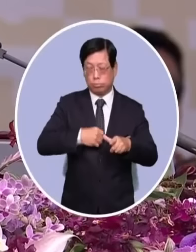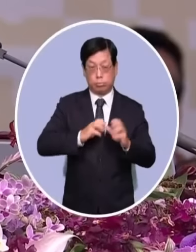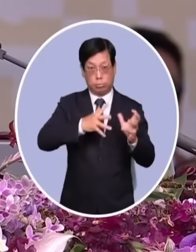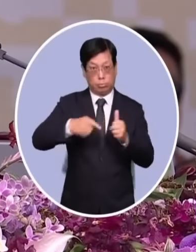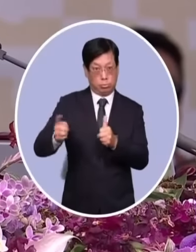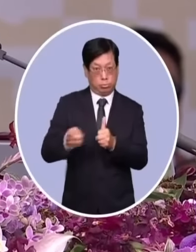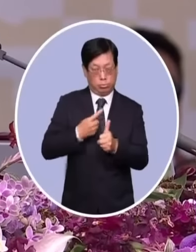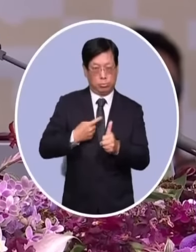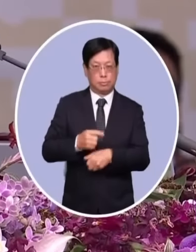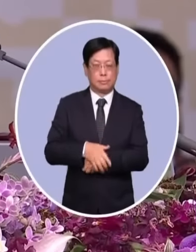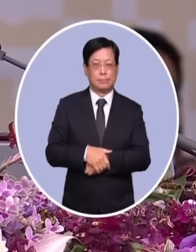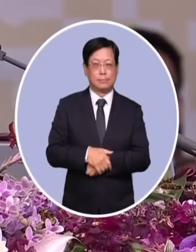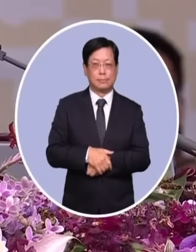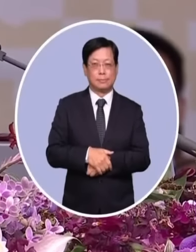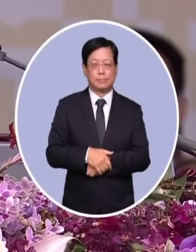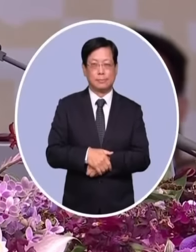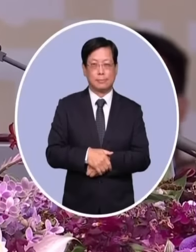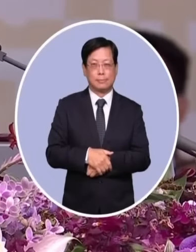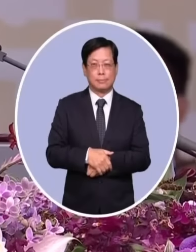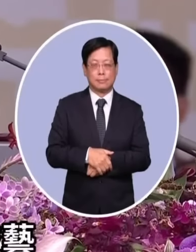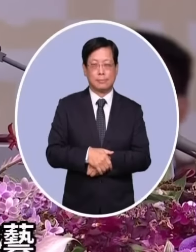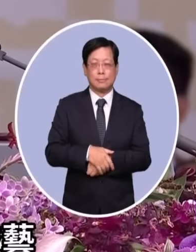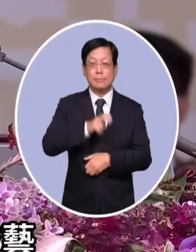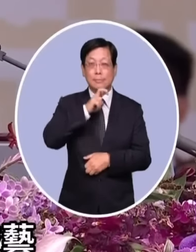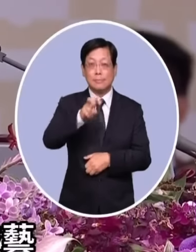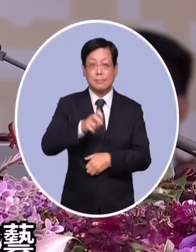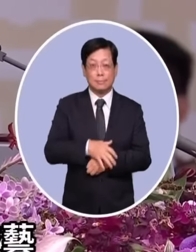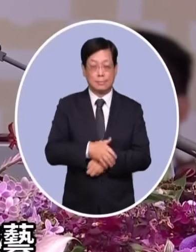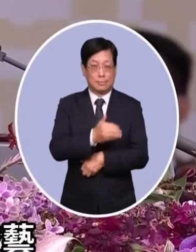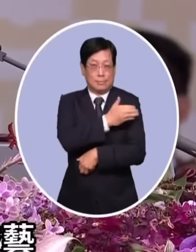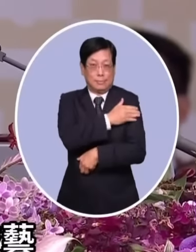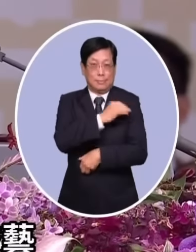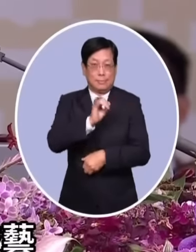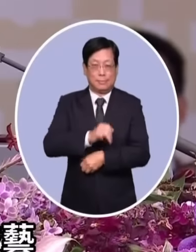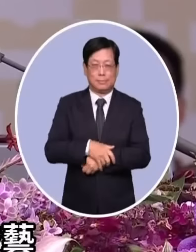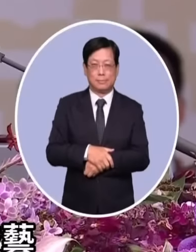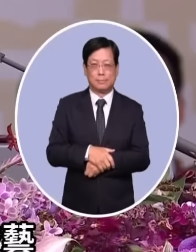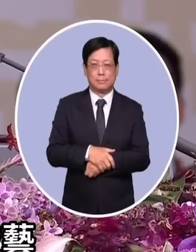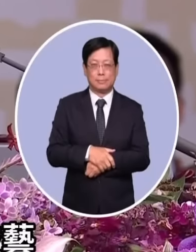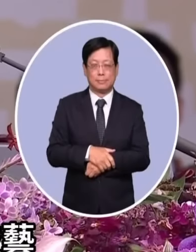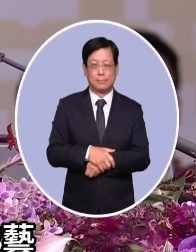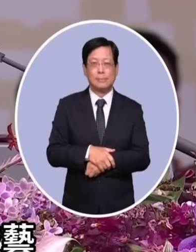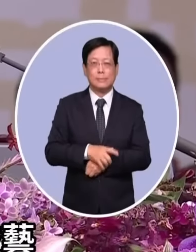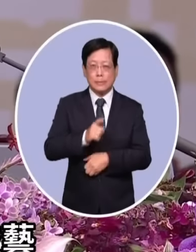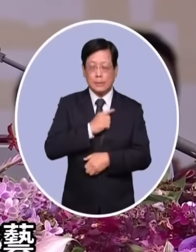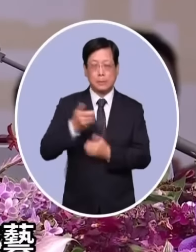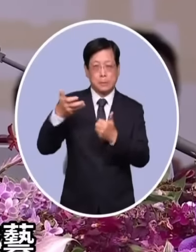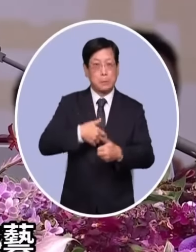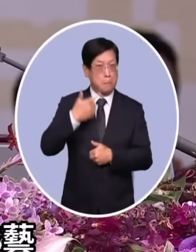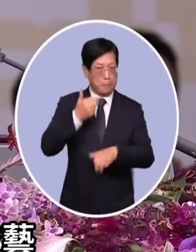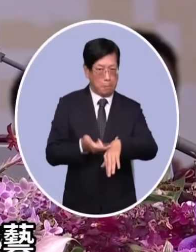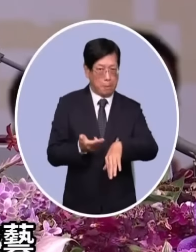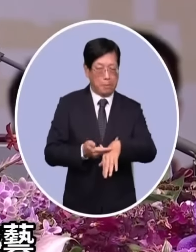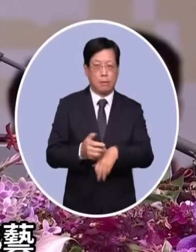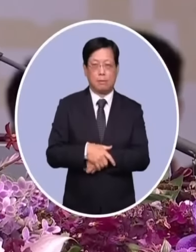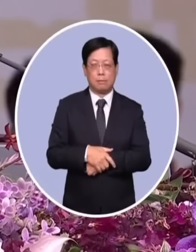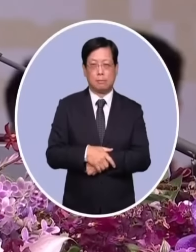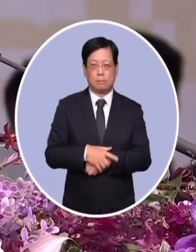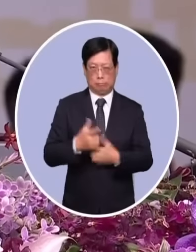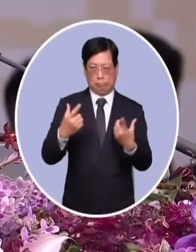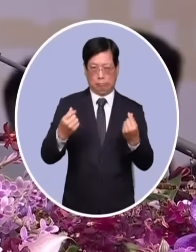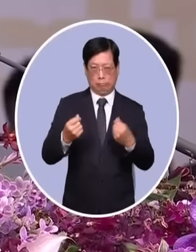的木工荣耀。20岁的陈思源传承了父亲的技艺，勇